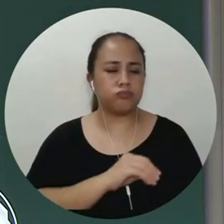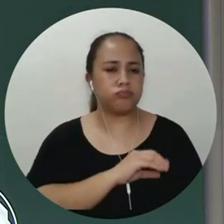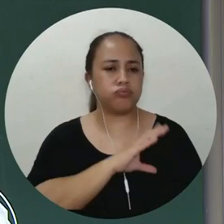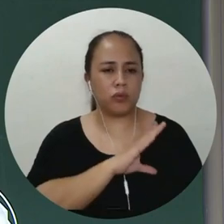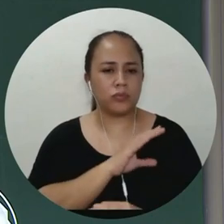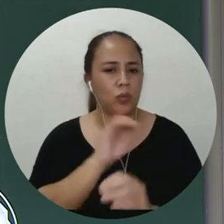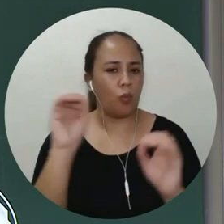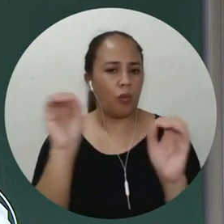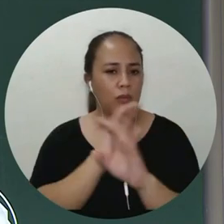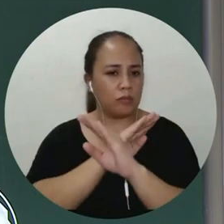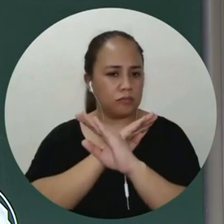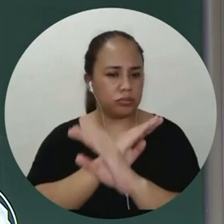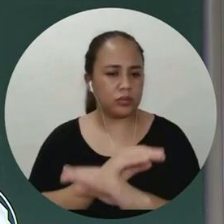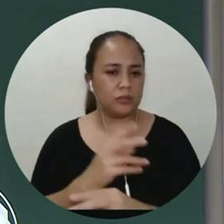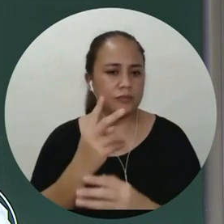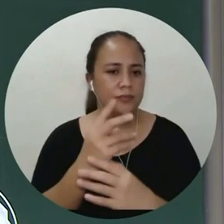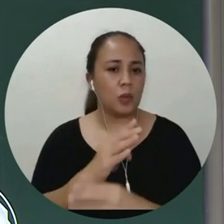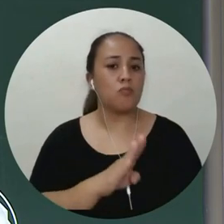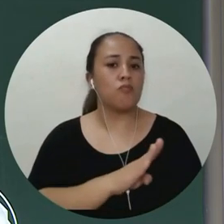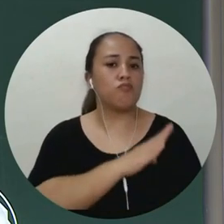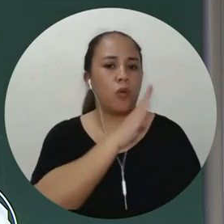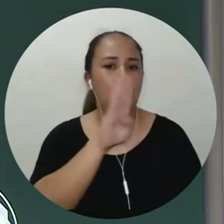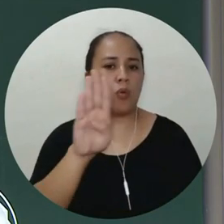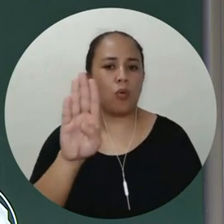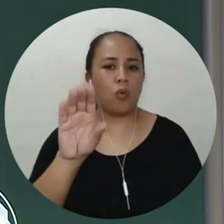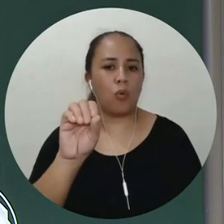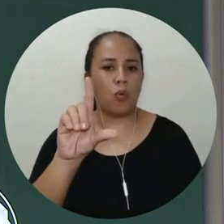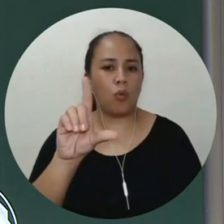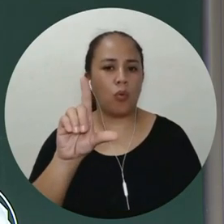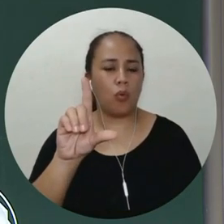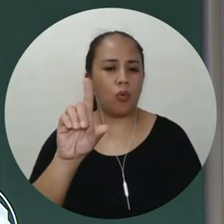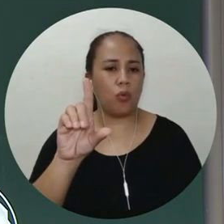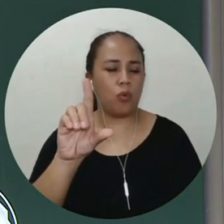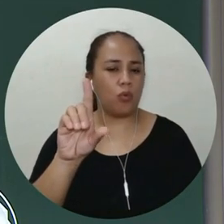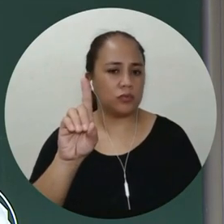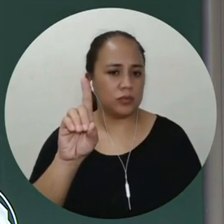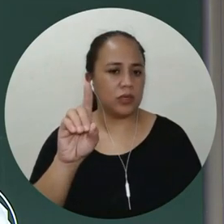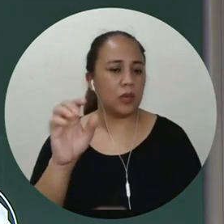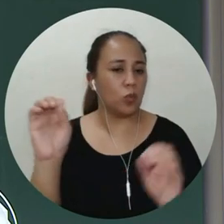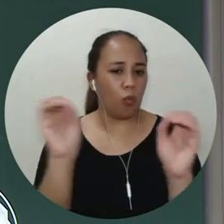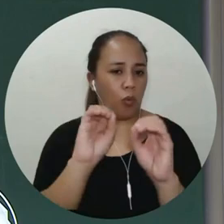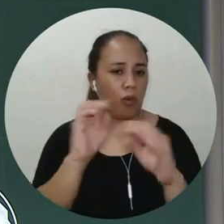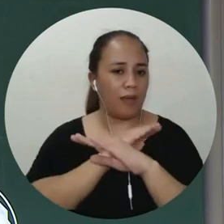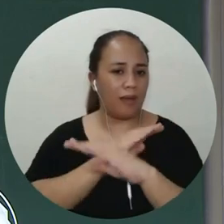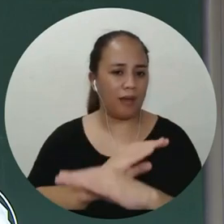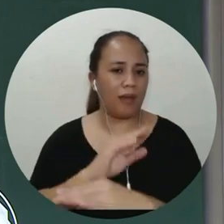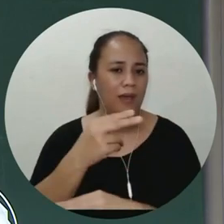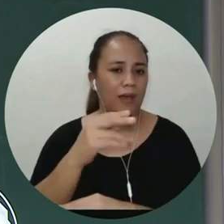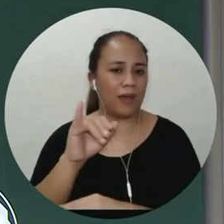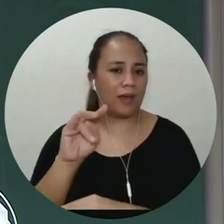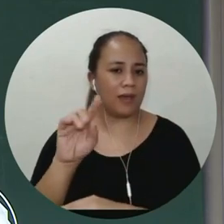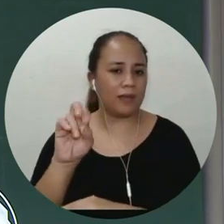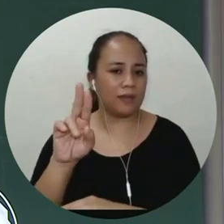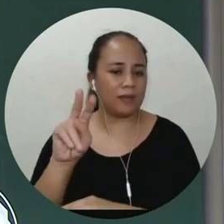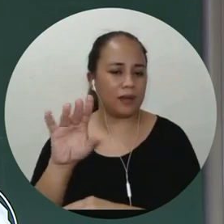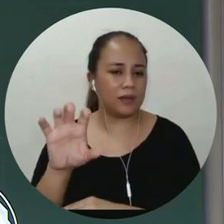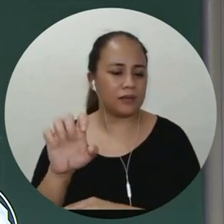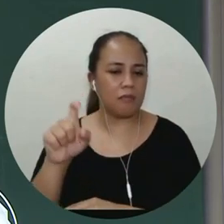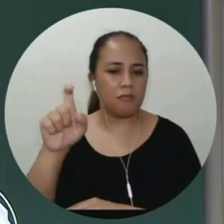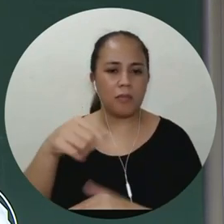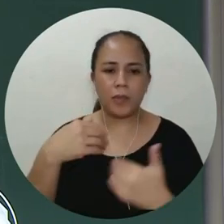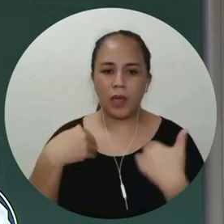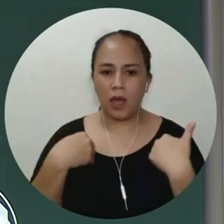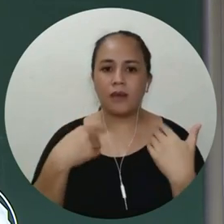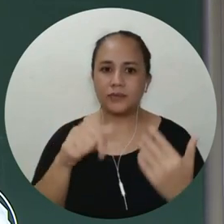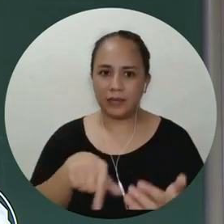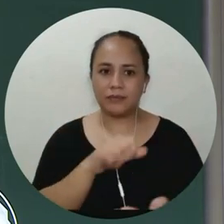It said boldness. 거침없이 and without hindrance. 여러분요 이런 자신을 가져야 돼요. You must have this kind of